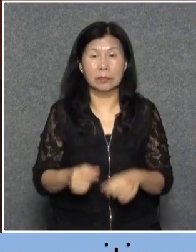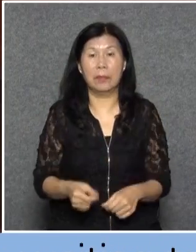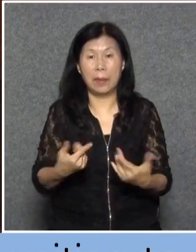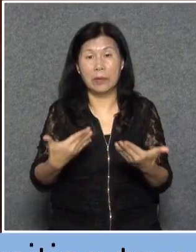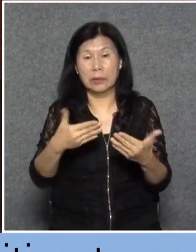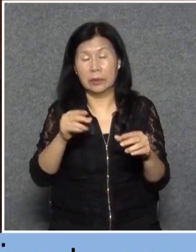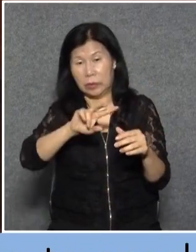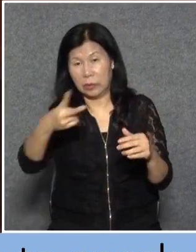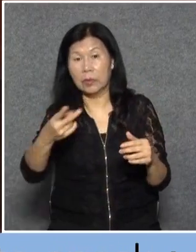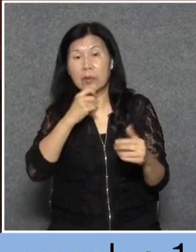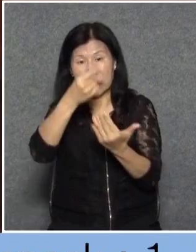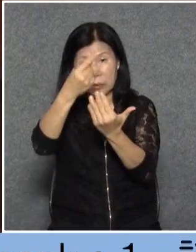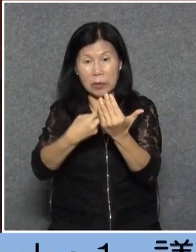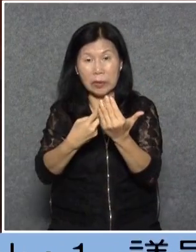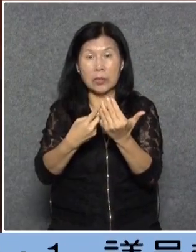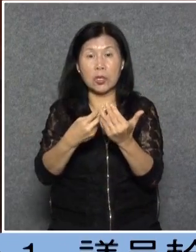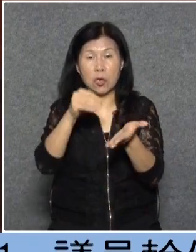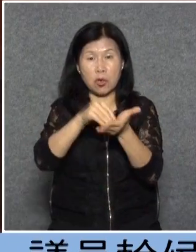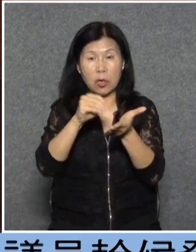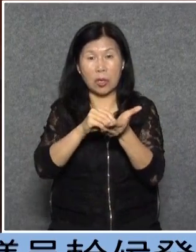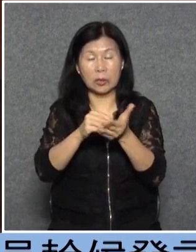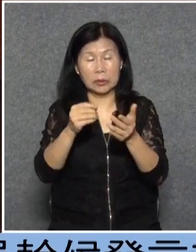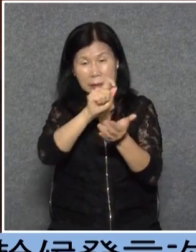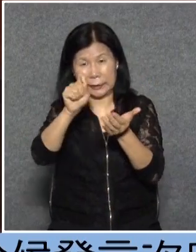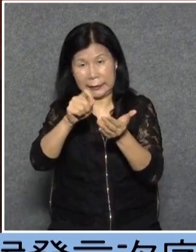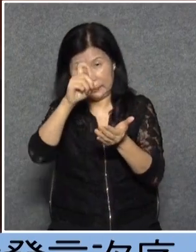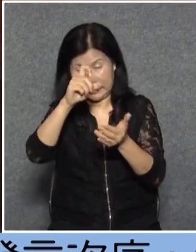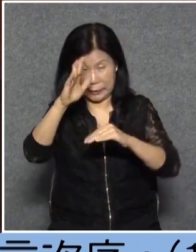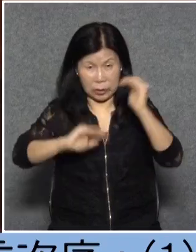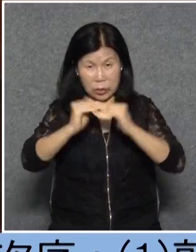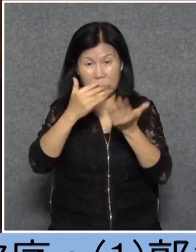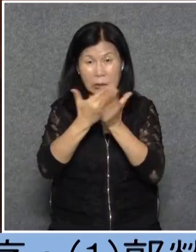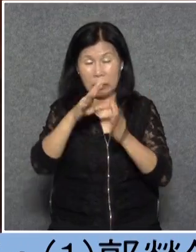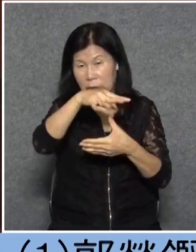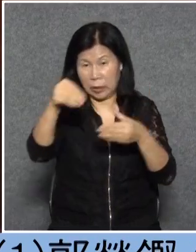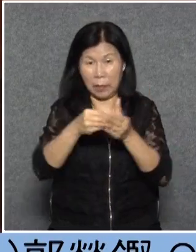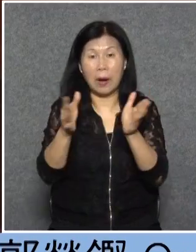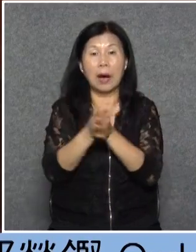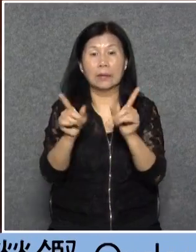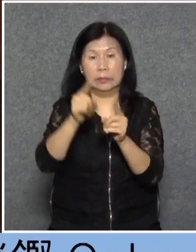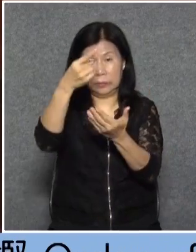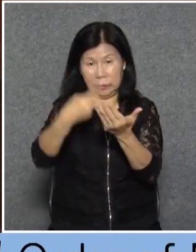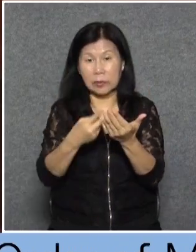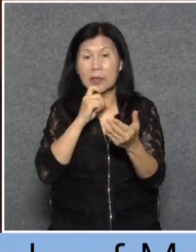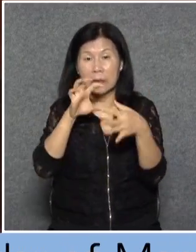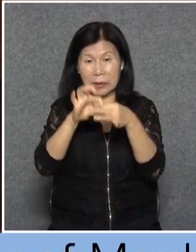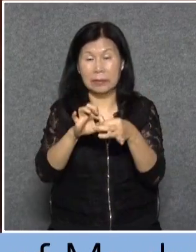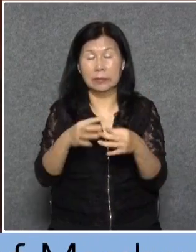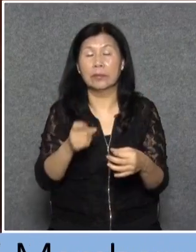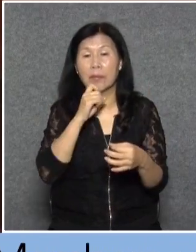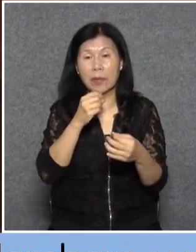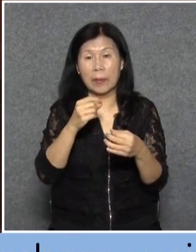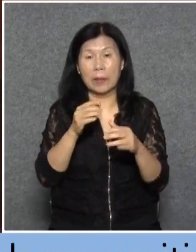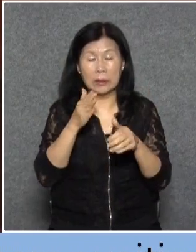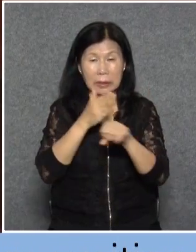為改善條例嘅施行同埋行文作出技術同埋雜項修訂，以及就相關及過渡